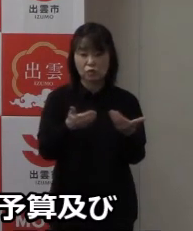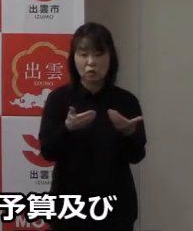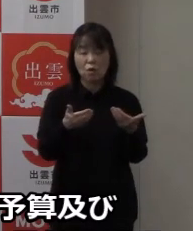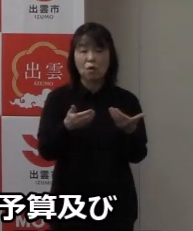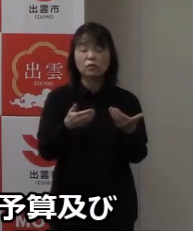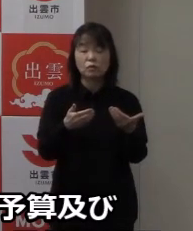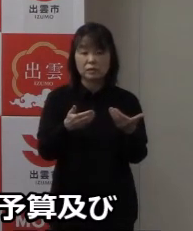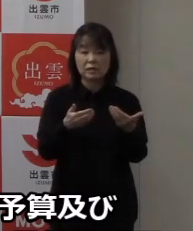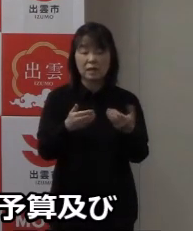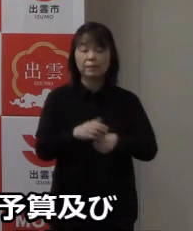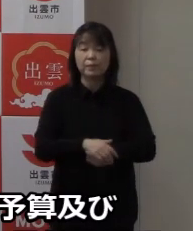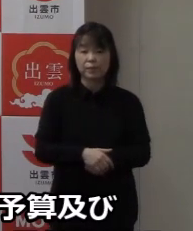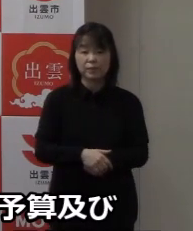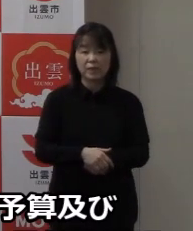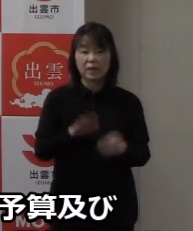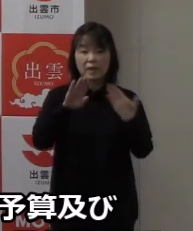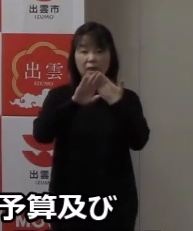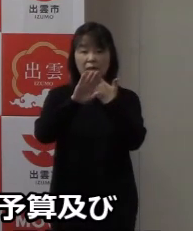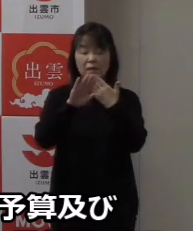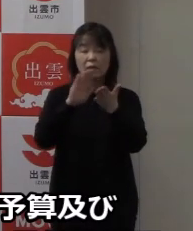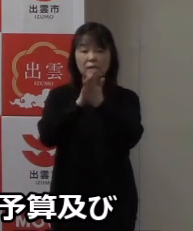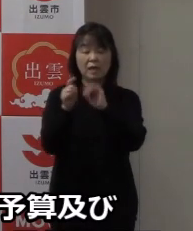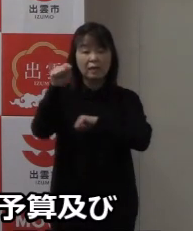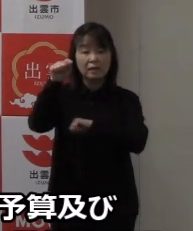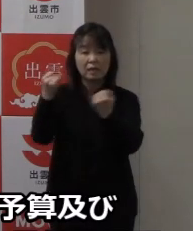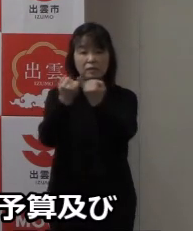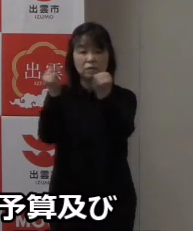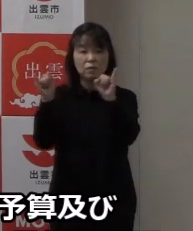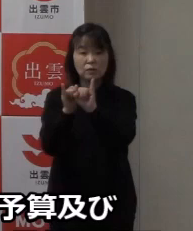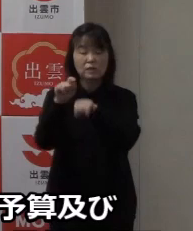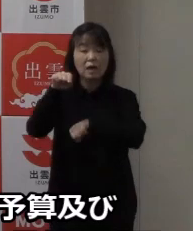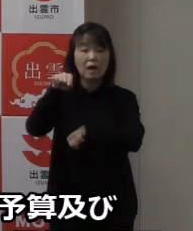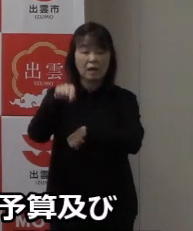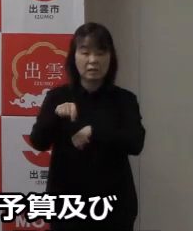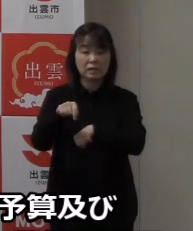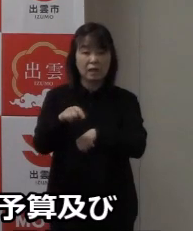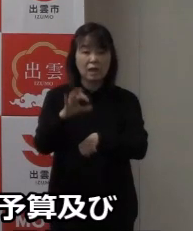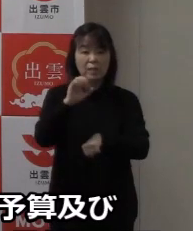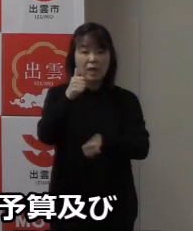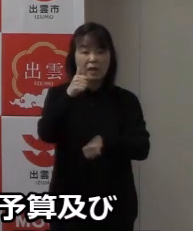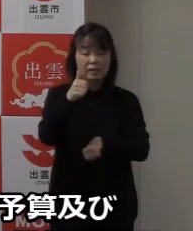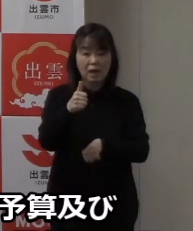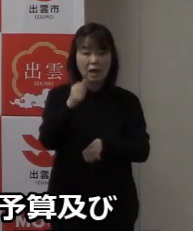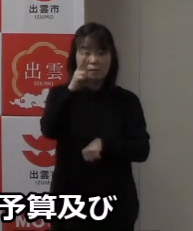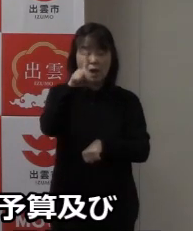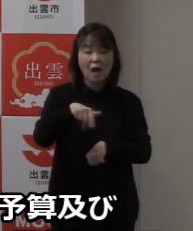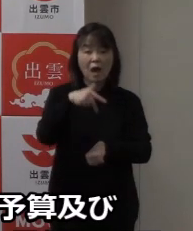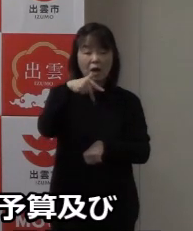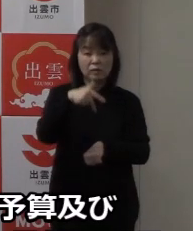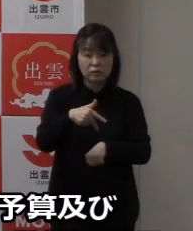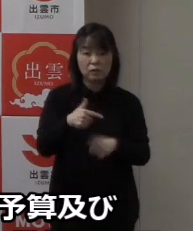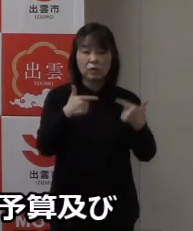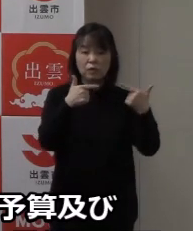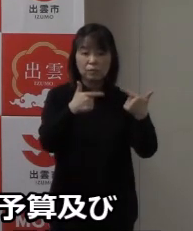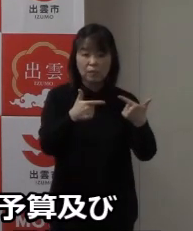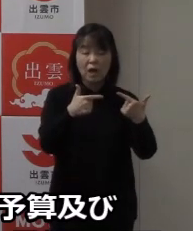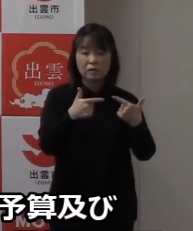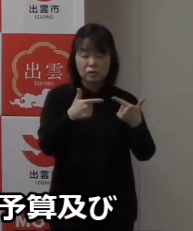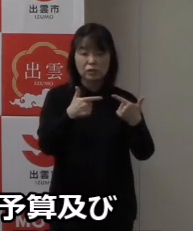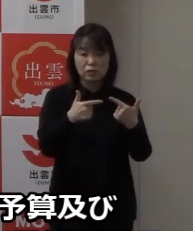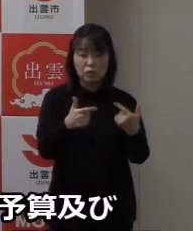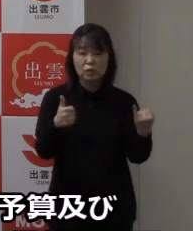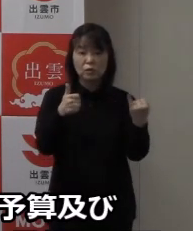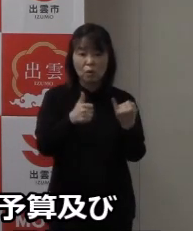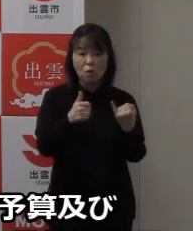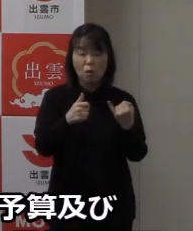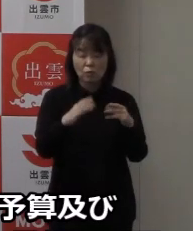新規にですね、県外女性メタバース&バスコンツアーを開催をしていきたいと思います。県